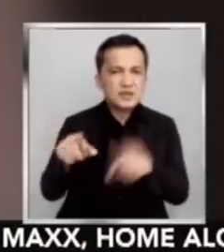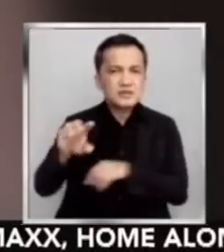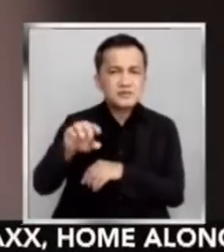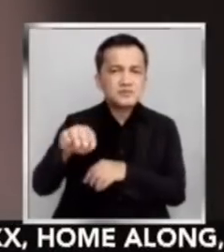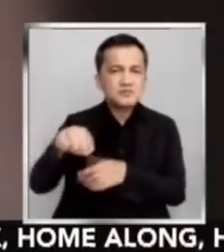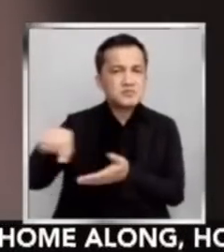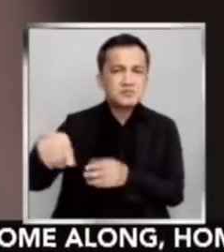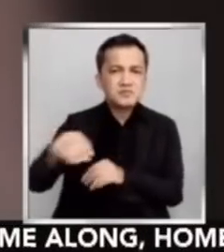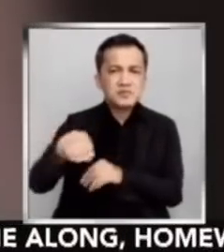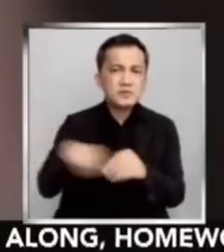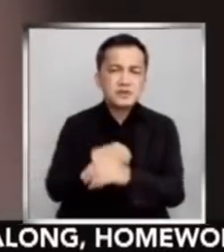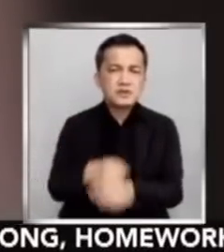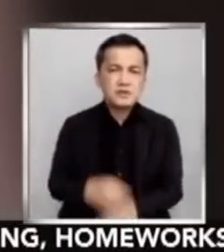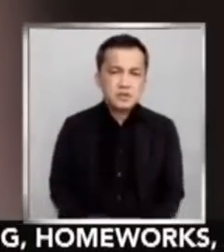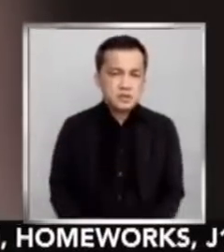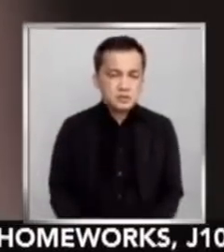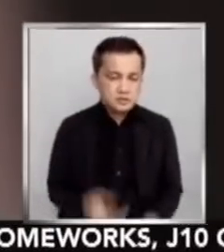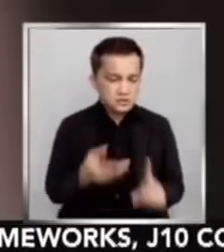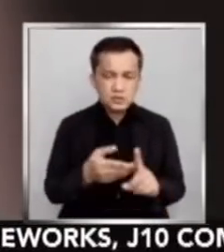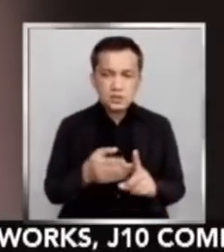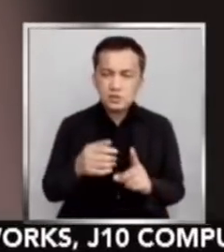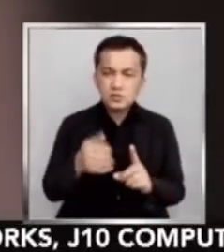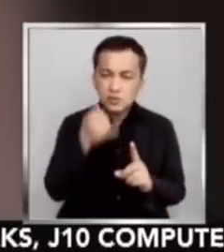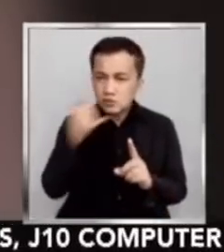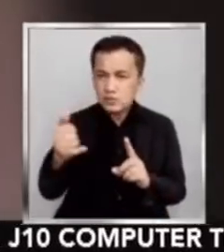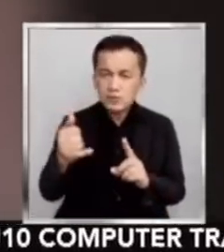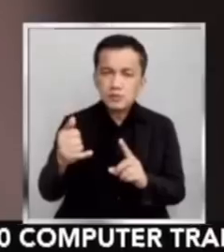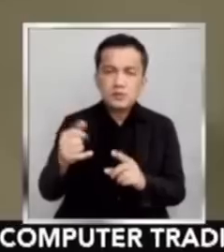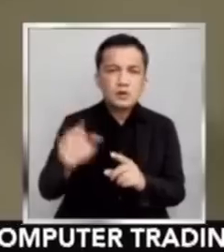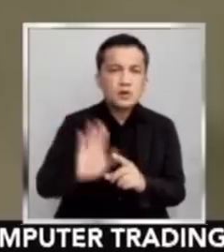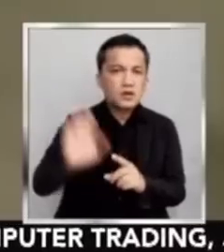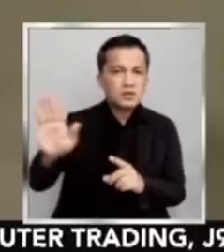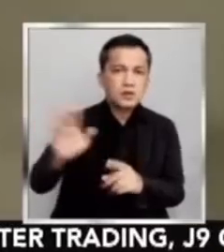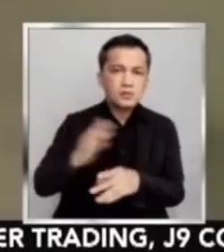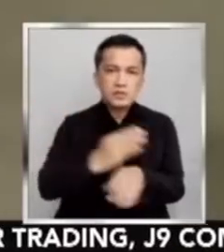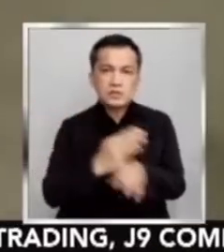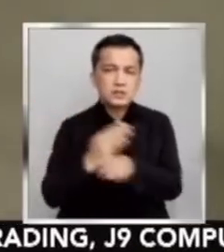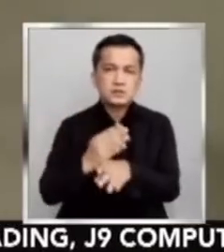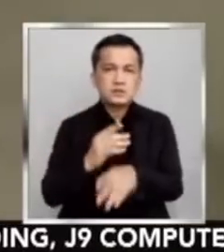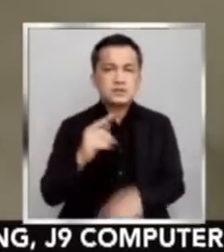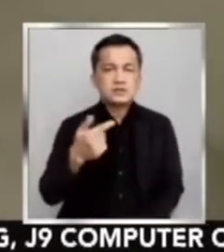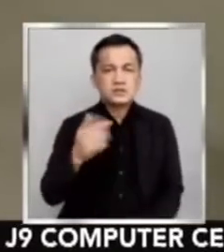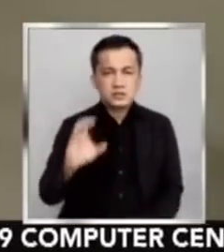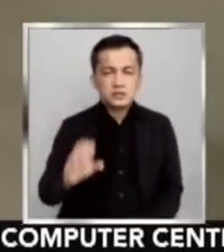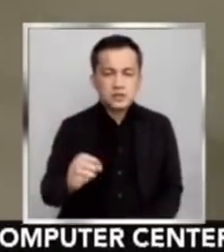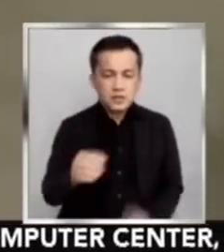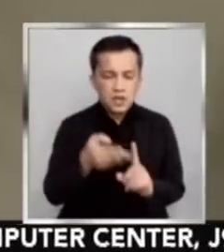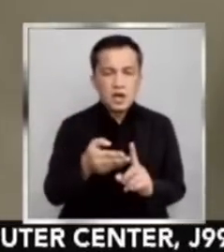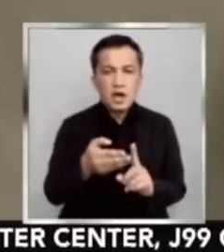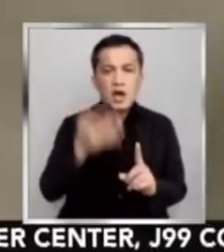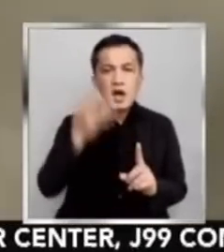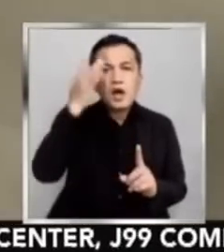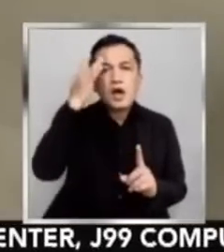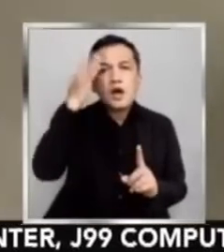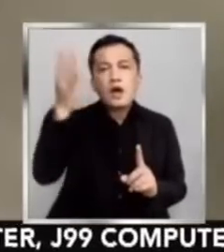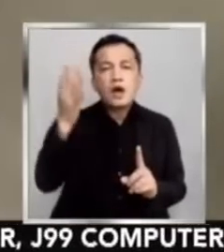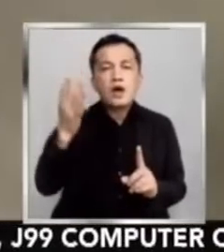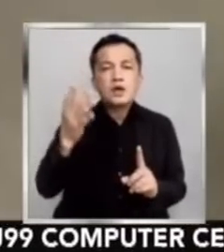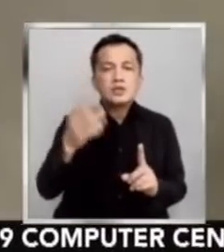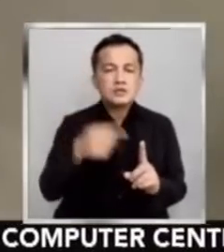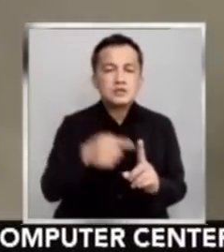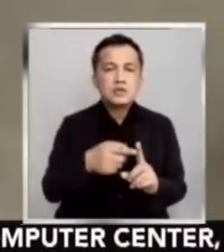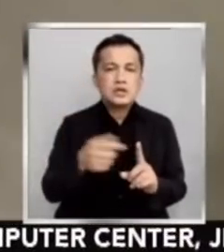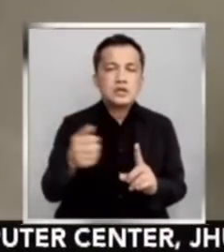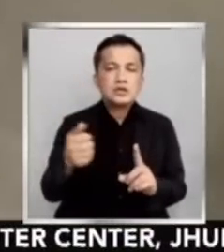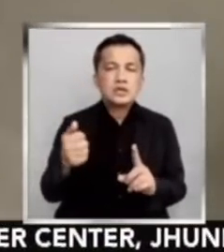ang kausap at binlock na rin siya sa kanilang GC. Saka napagtanto ni Maui na biktima na pala siya